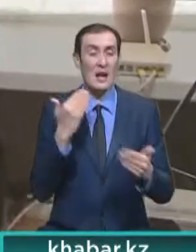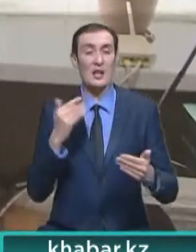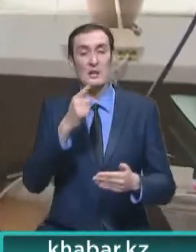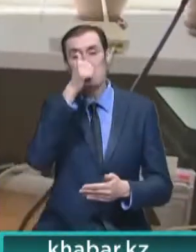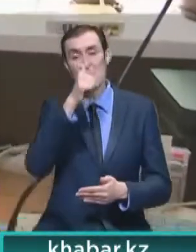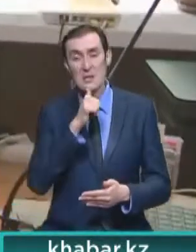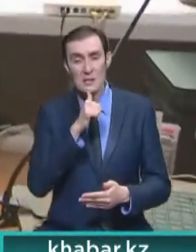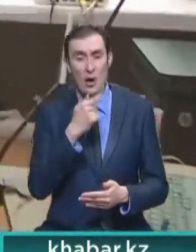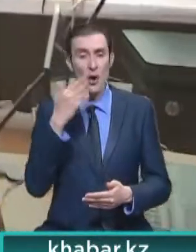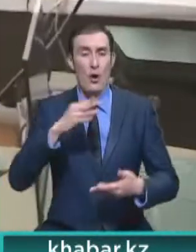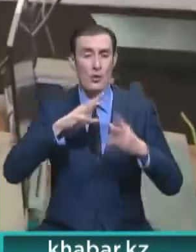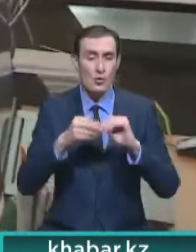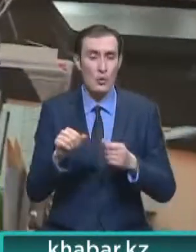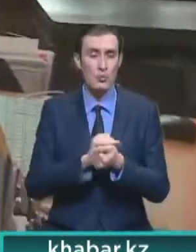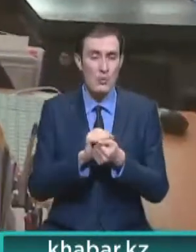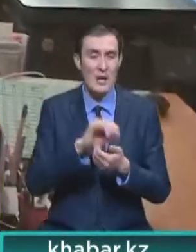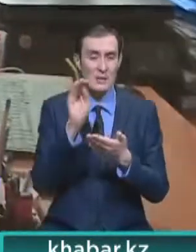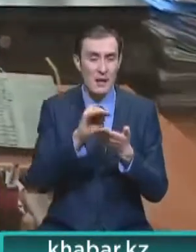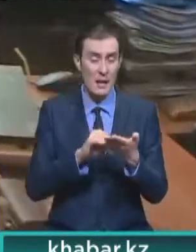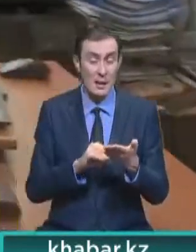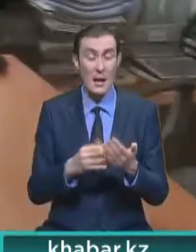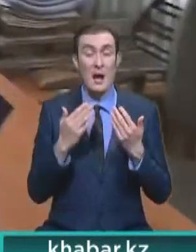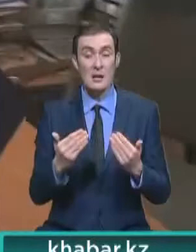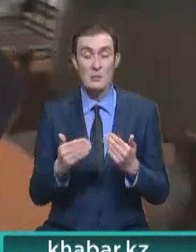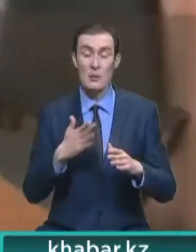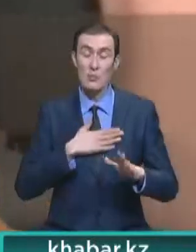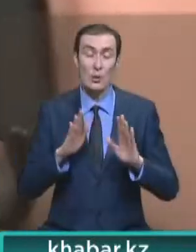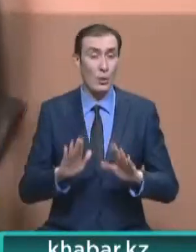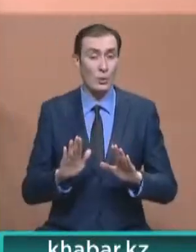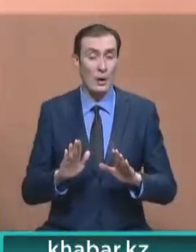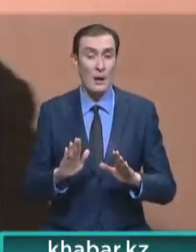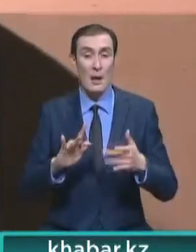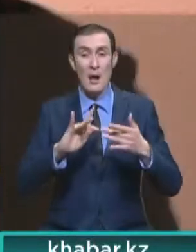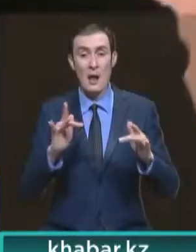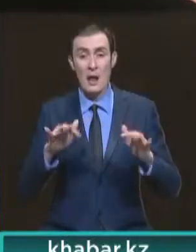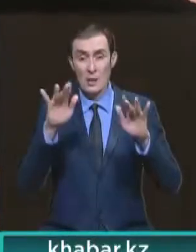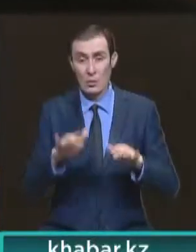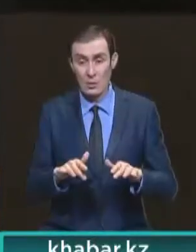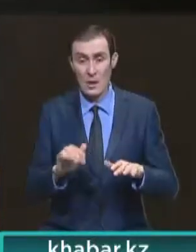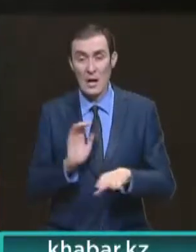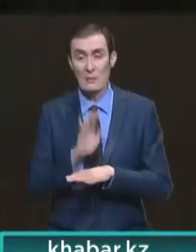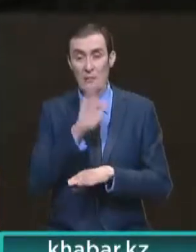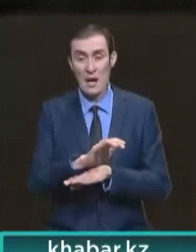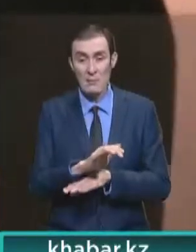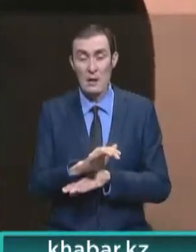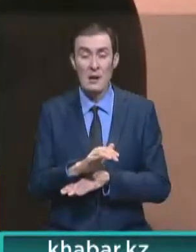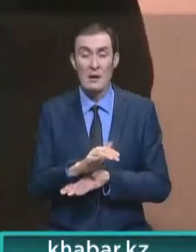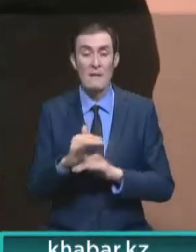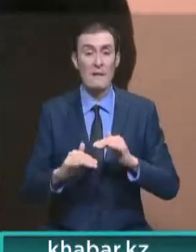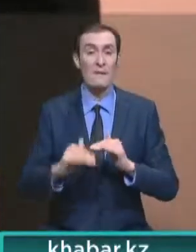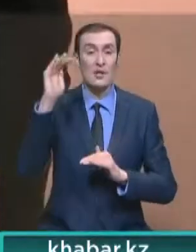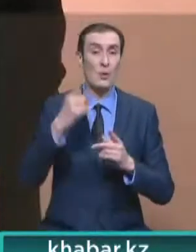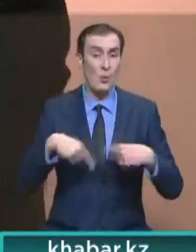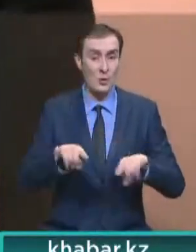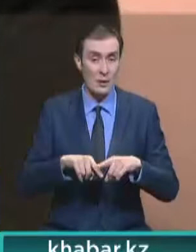столько отчет бумажный вариант теперь мы только электронный вариант отправляем вышестоящие органы